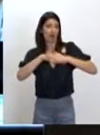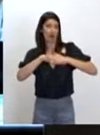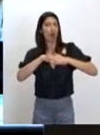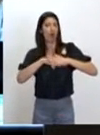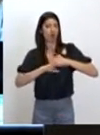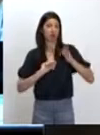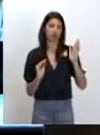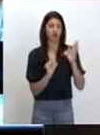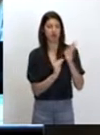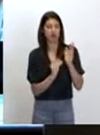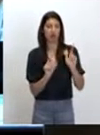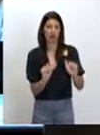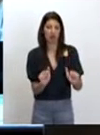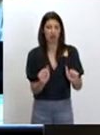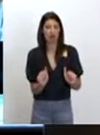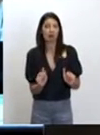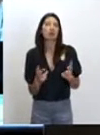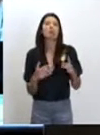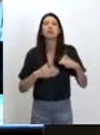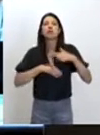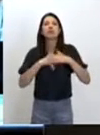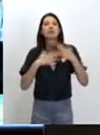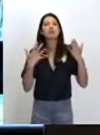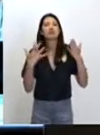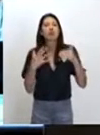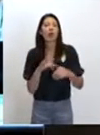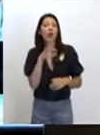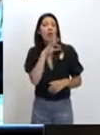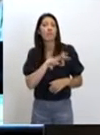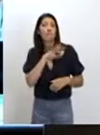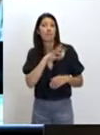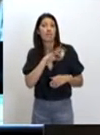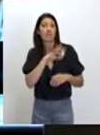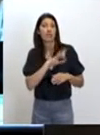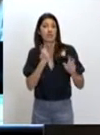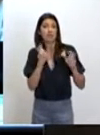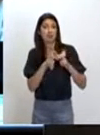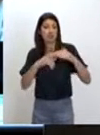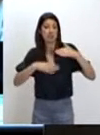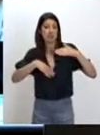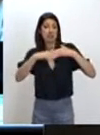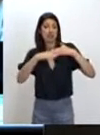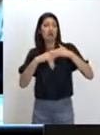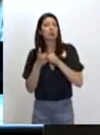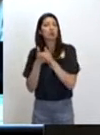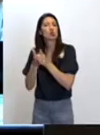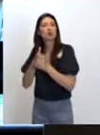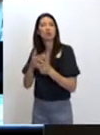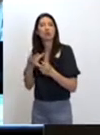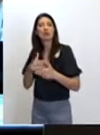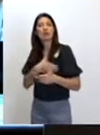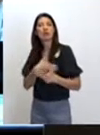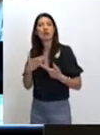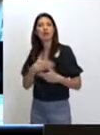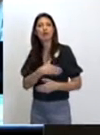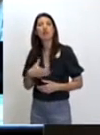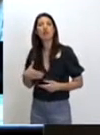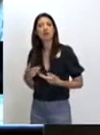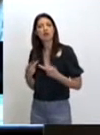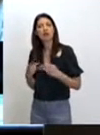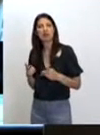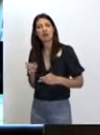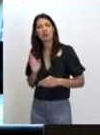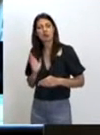qui dit qu'au-dessus d'un certain bénéfice que la ville considère comme raisonnable, le délégataire